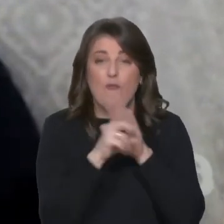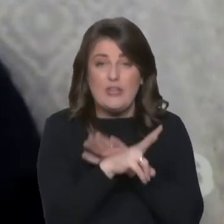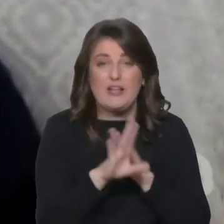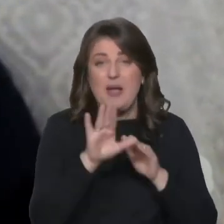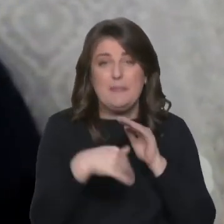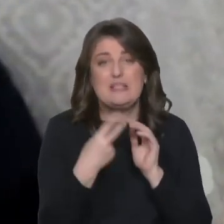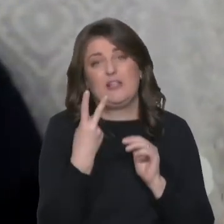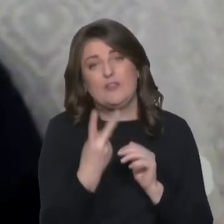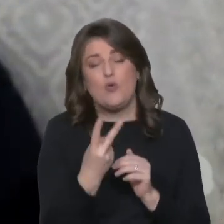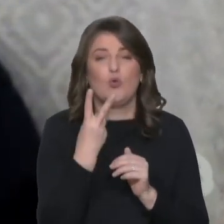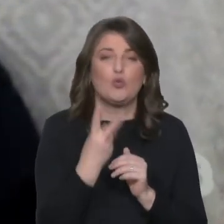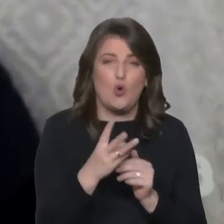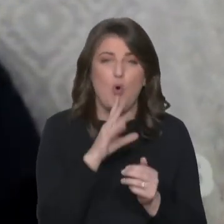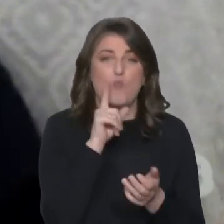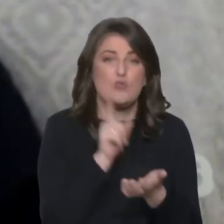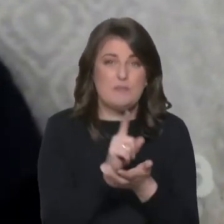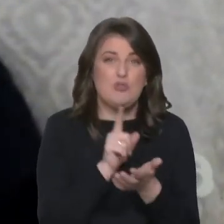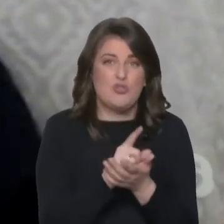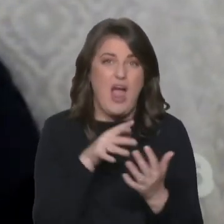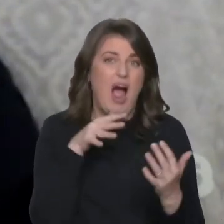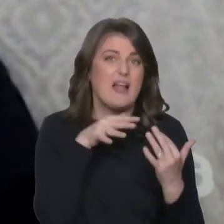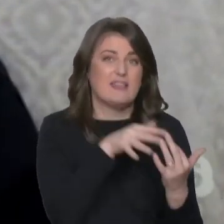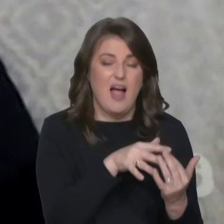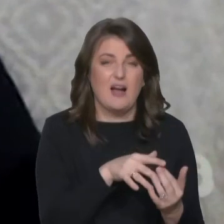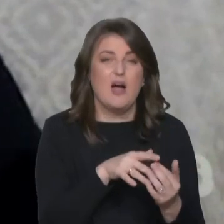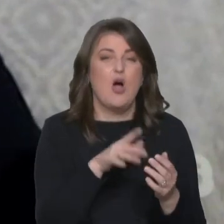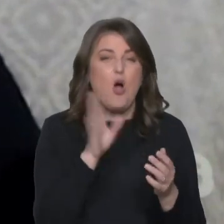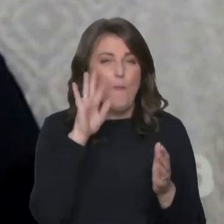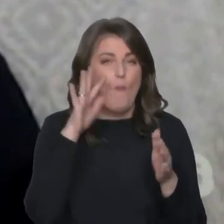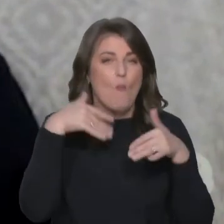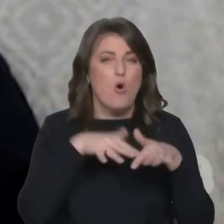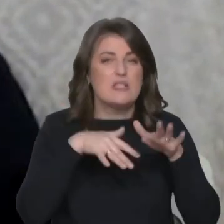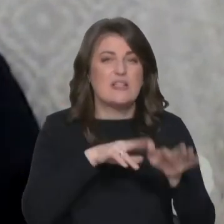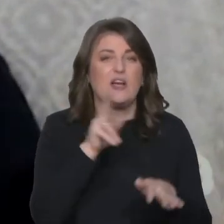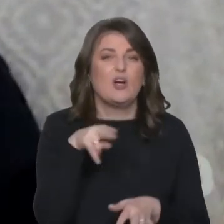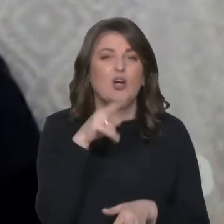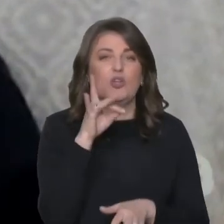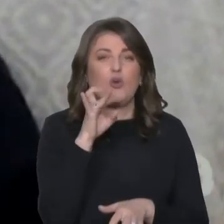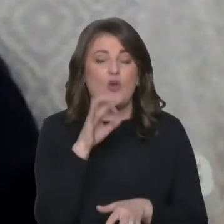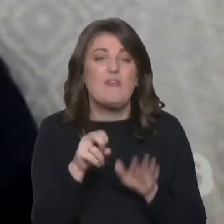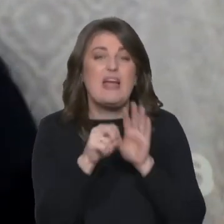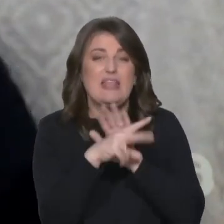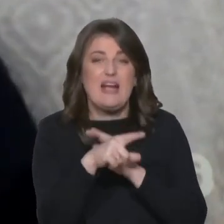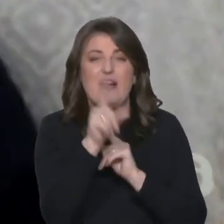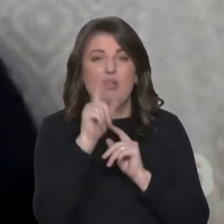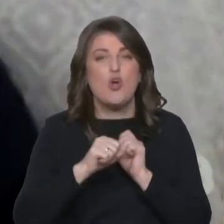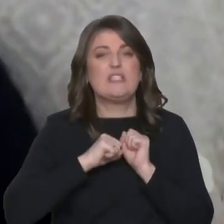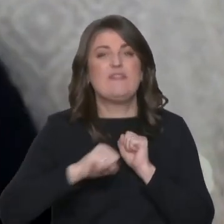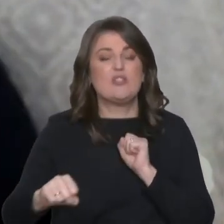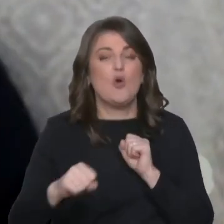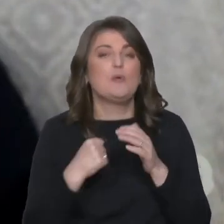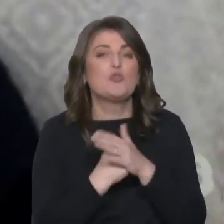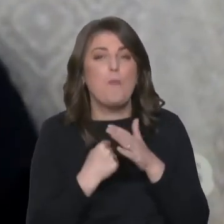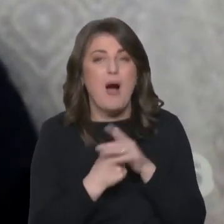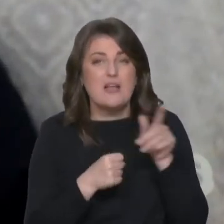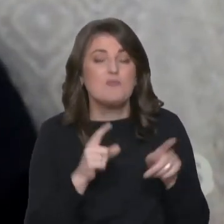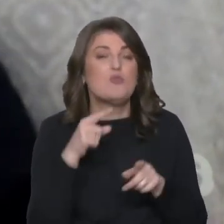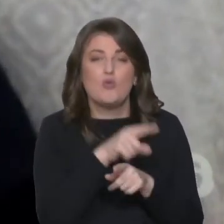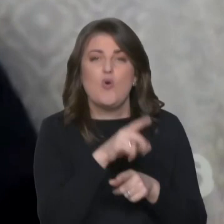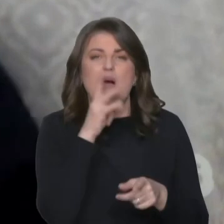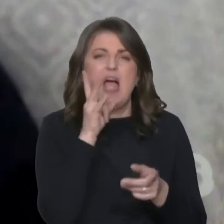після 2-3 успішних атак морських дронів. Тікають вони із Севастопольської бази, тому що